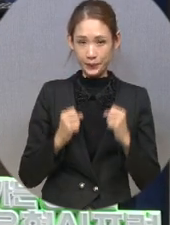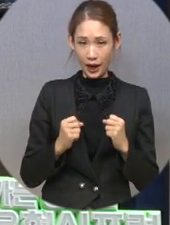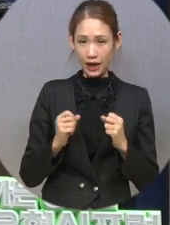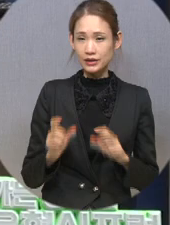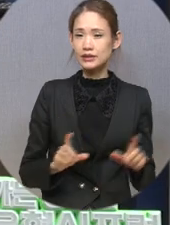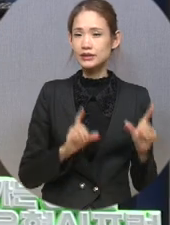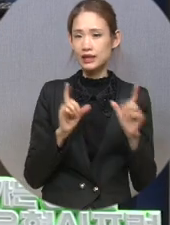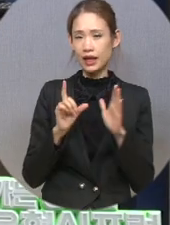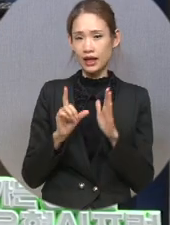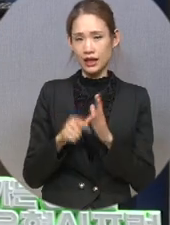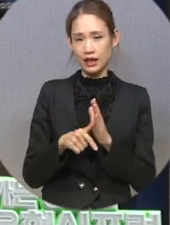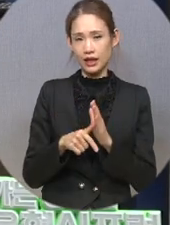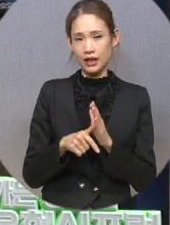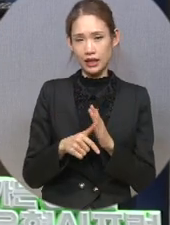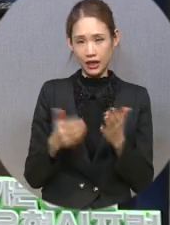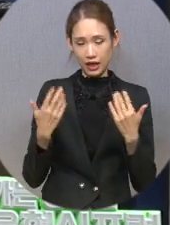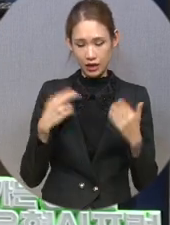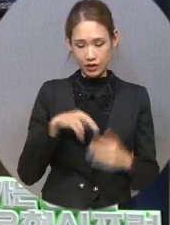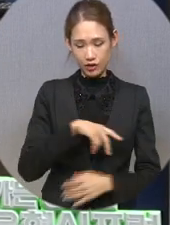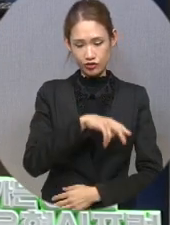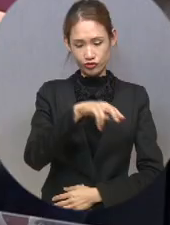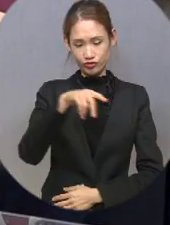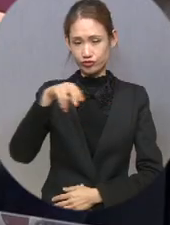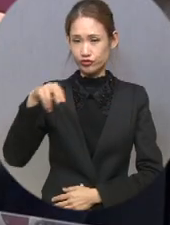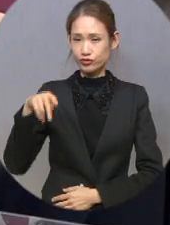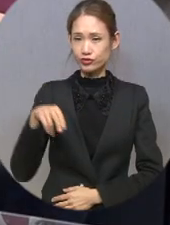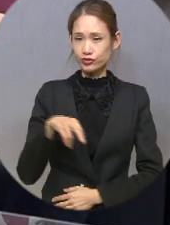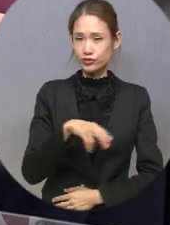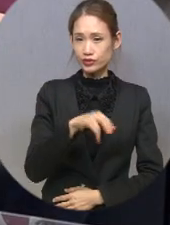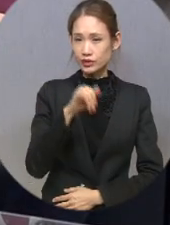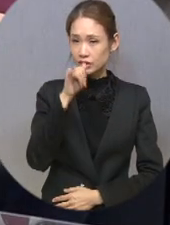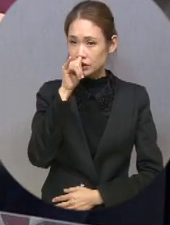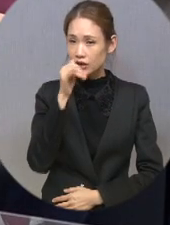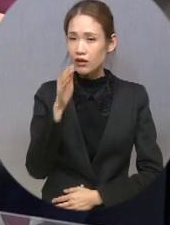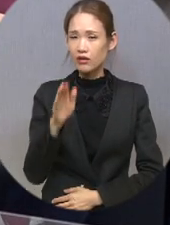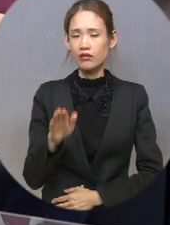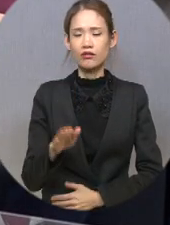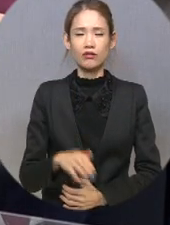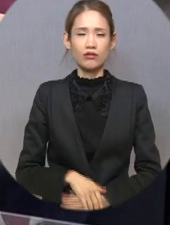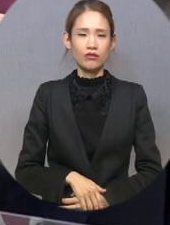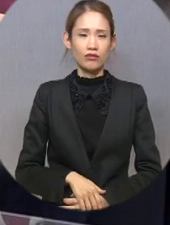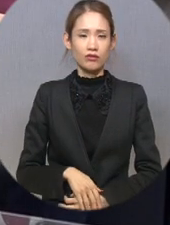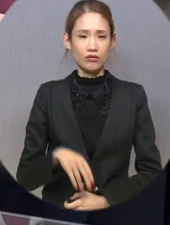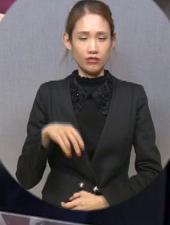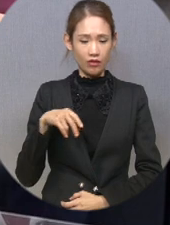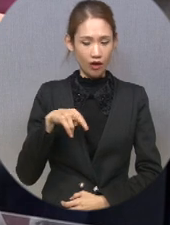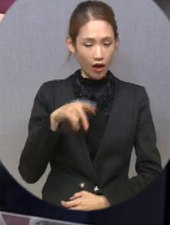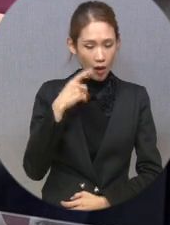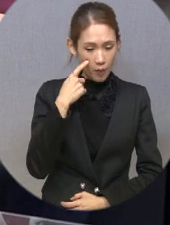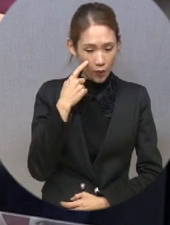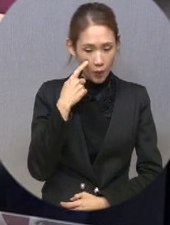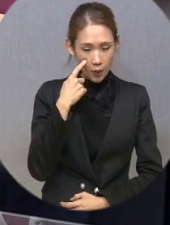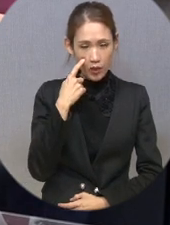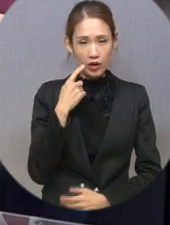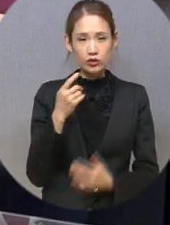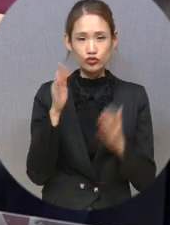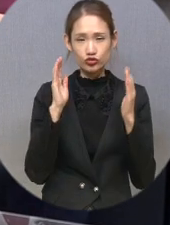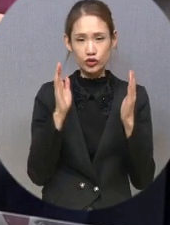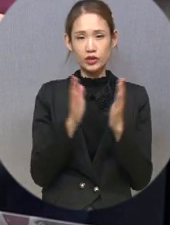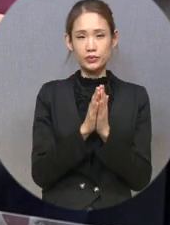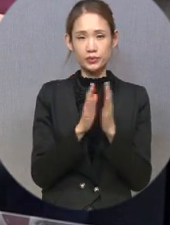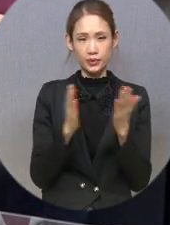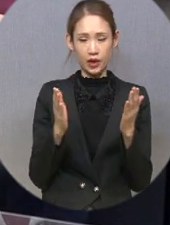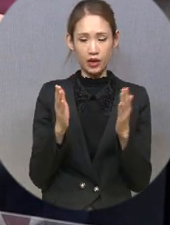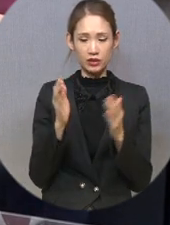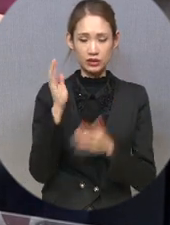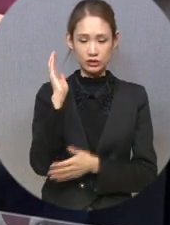이제 교실을 한 바퀴 돌아볼 때가 달아 있단 말이죠. 하다 보면 수학교실에 수업이 시작되자마자 이렇게 지나갈